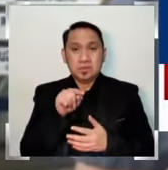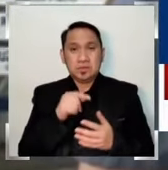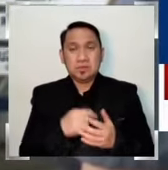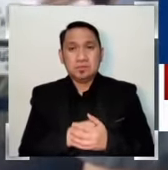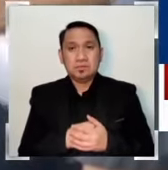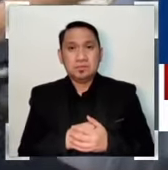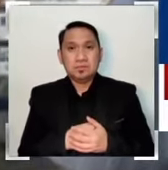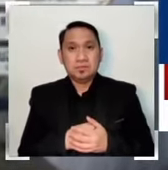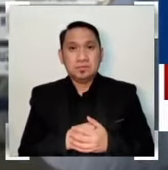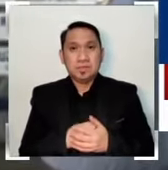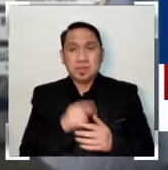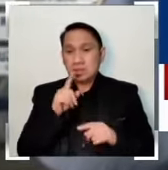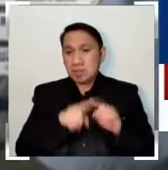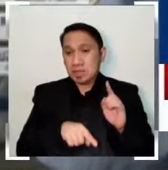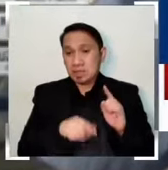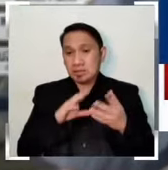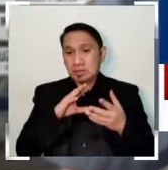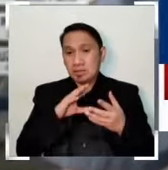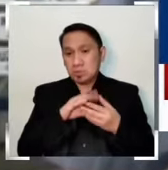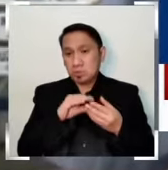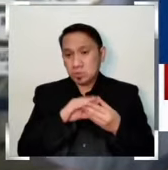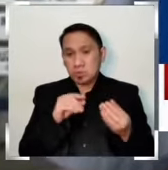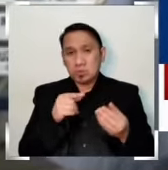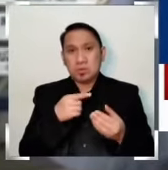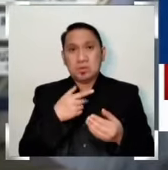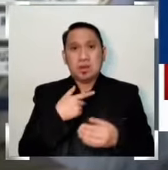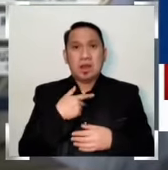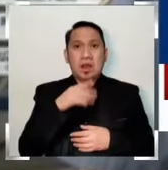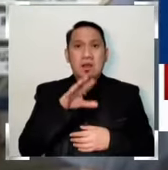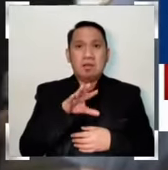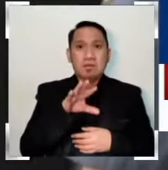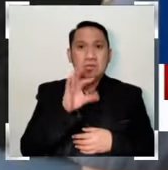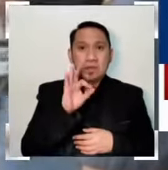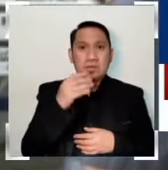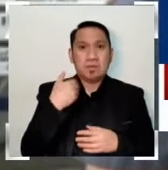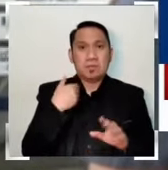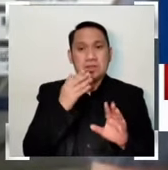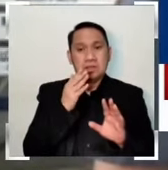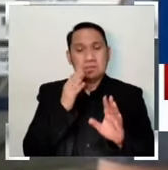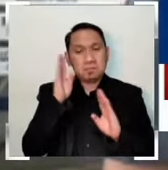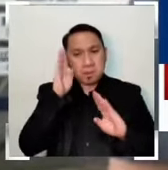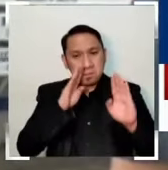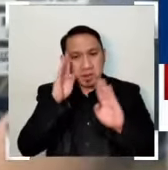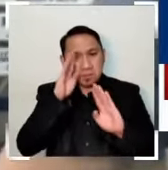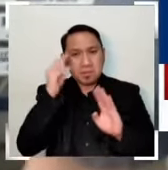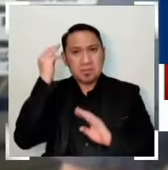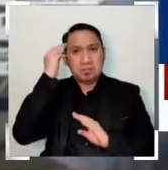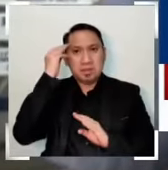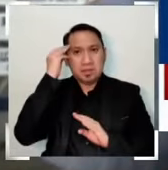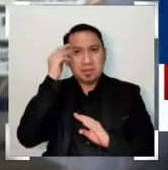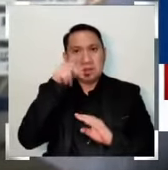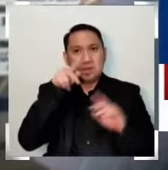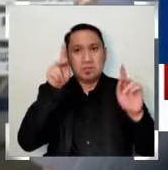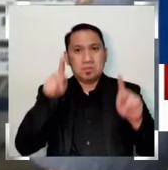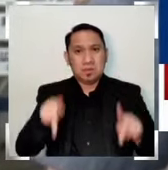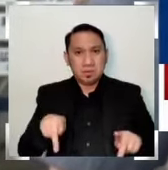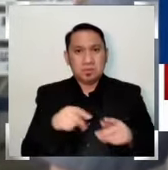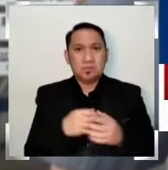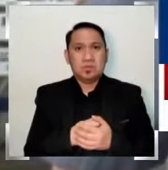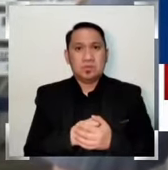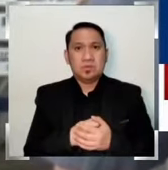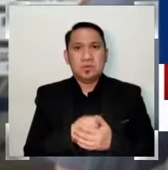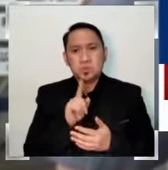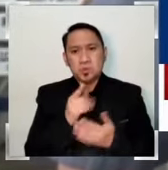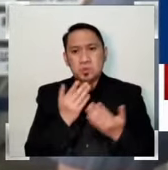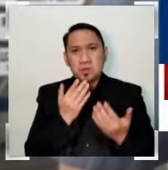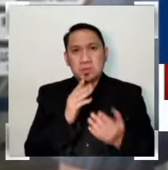na figure out nila nga daw may psychological defect ang tao. So ang sabat man lang sa mga